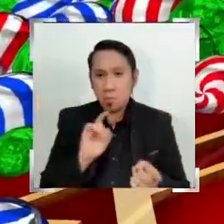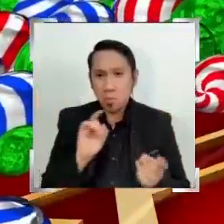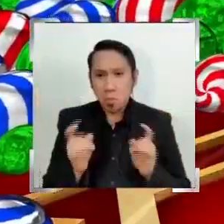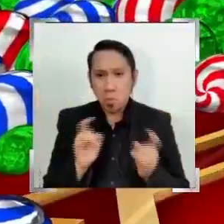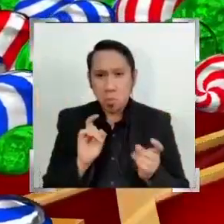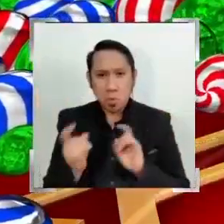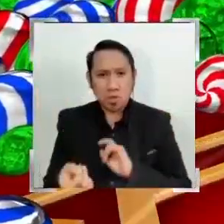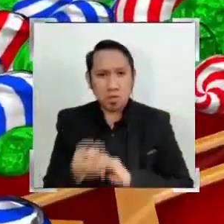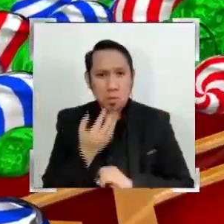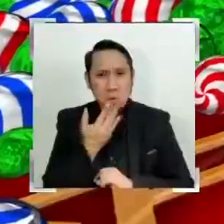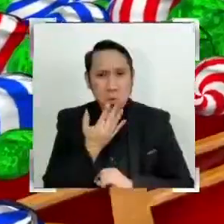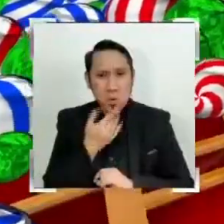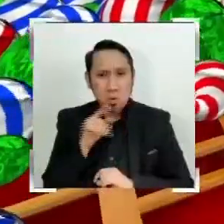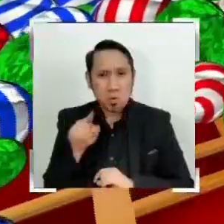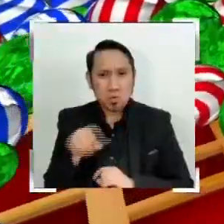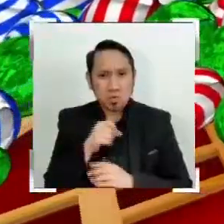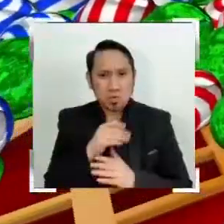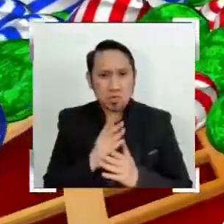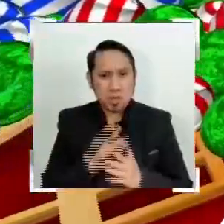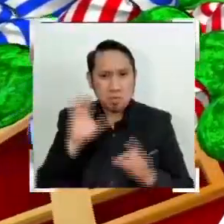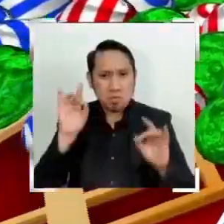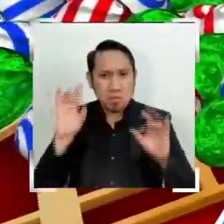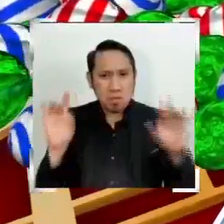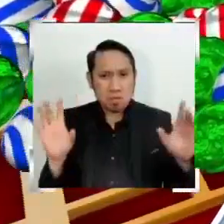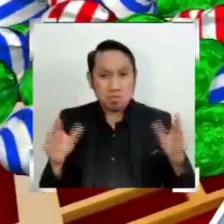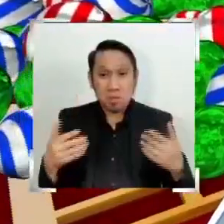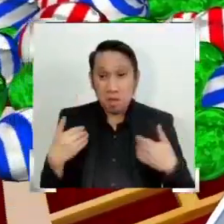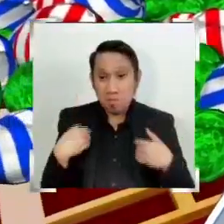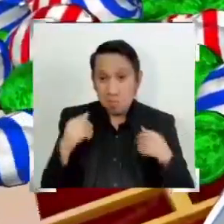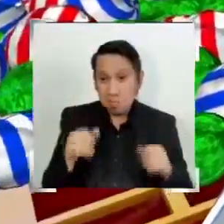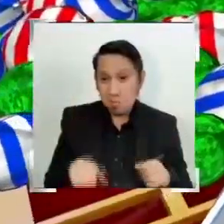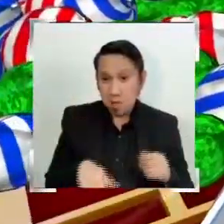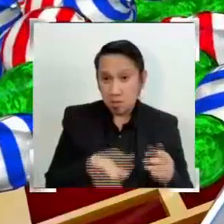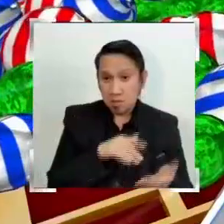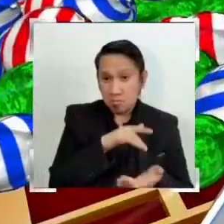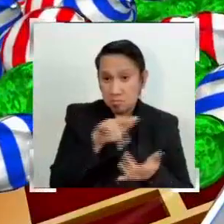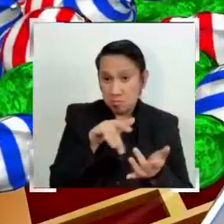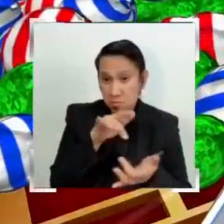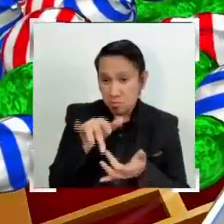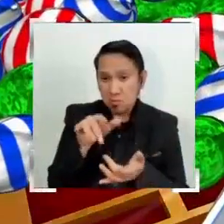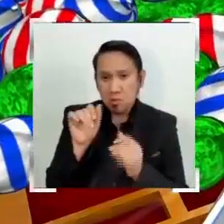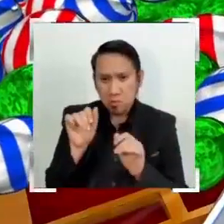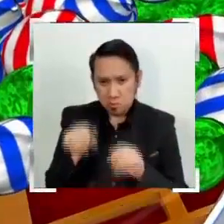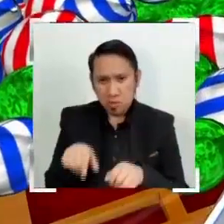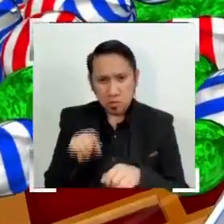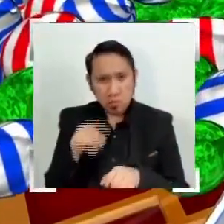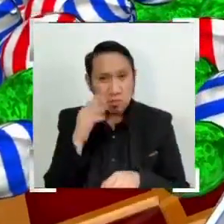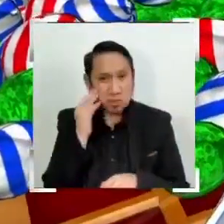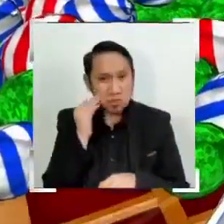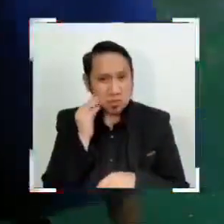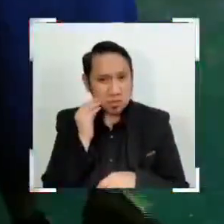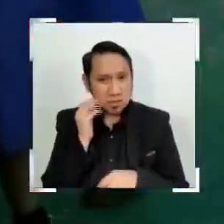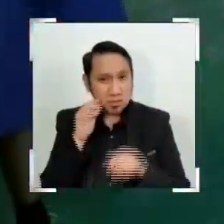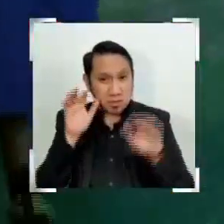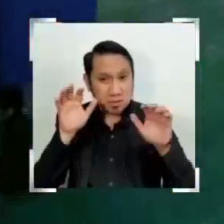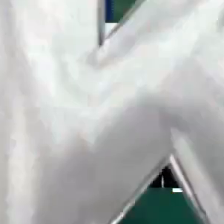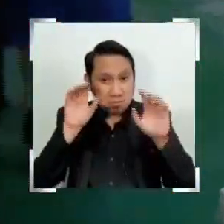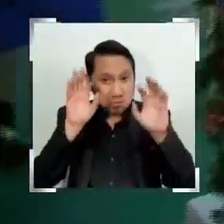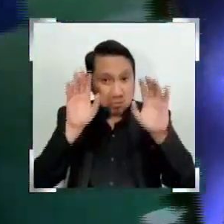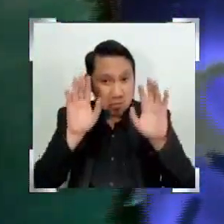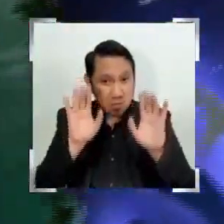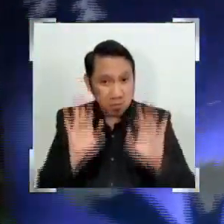pailaw sa bansa. May pasyalan din kung saan pwede makaranas ng snow. Saksi, si Marie Zumali.